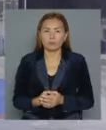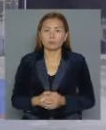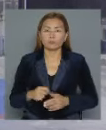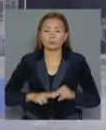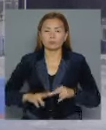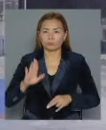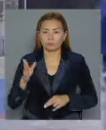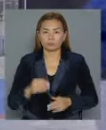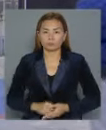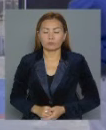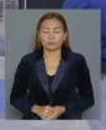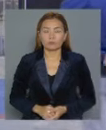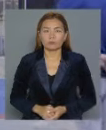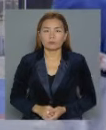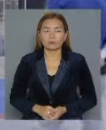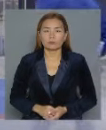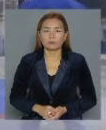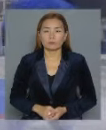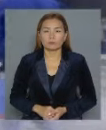саламыз, жұмсаламыз және